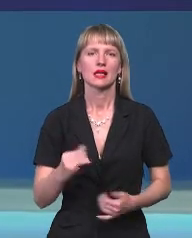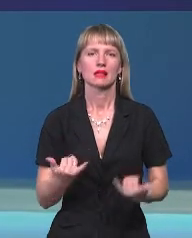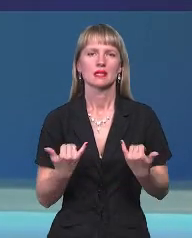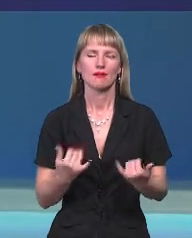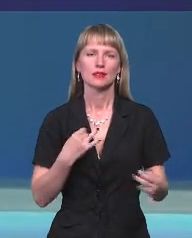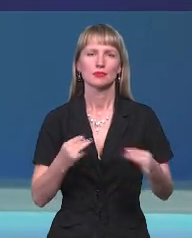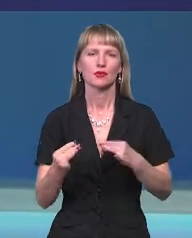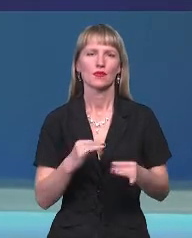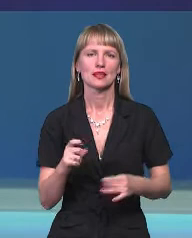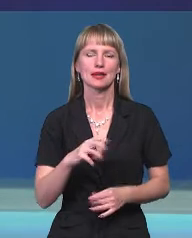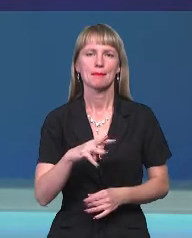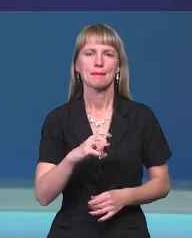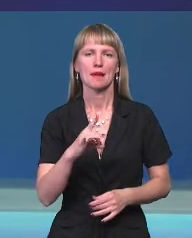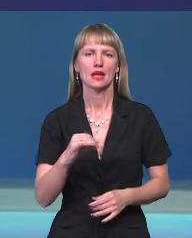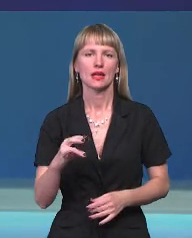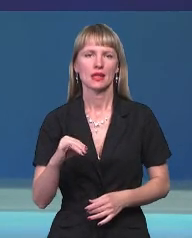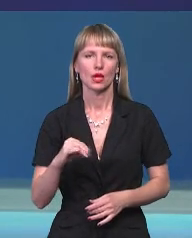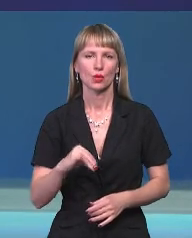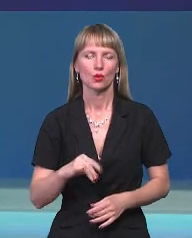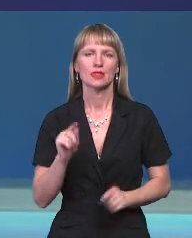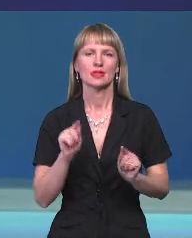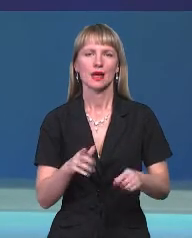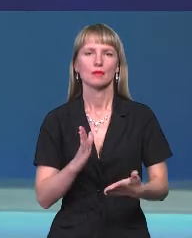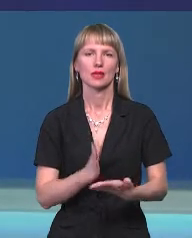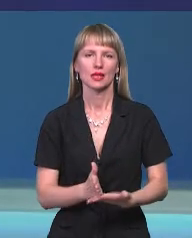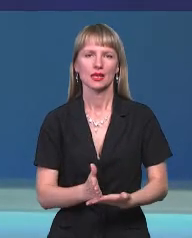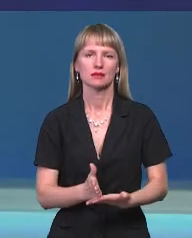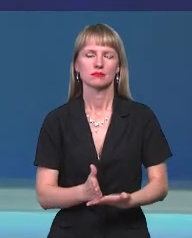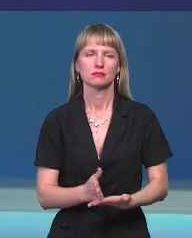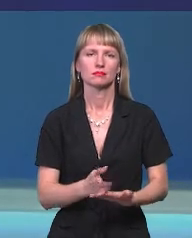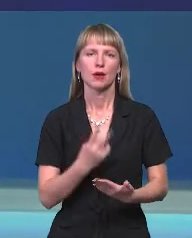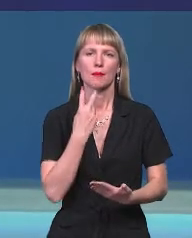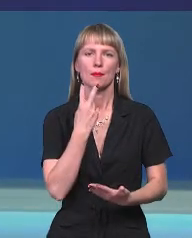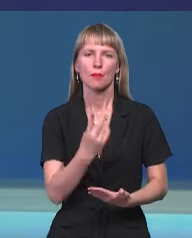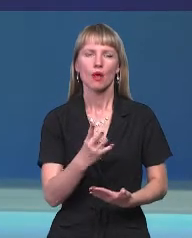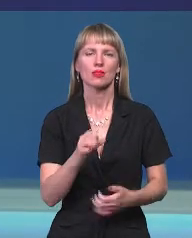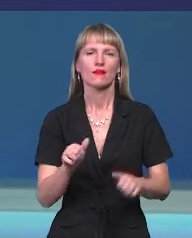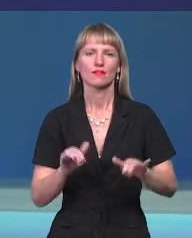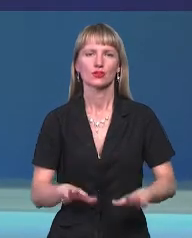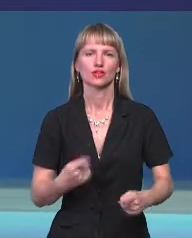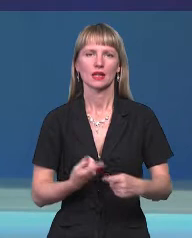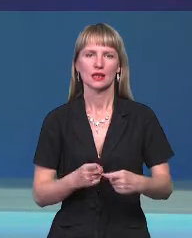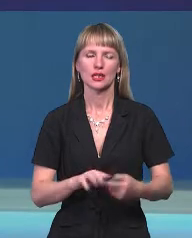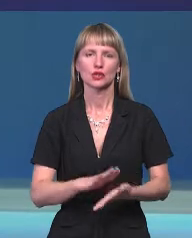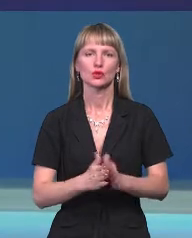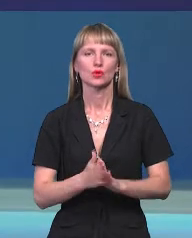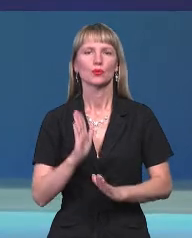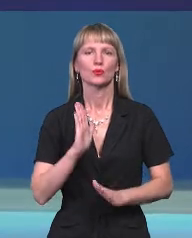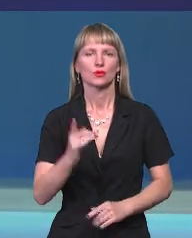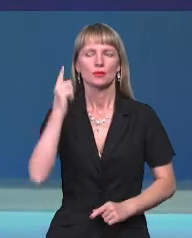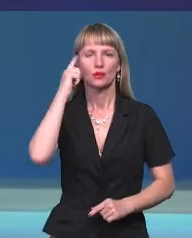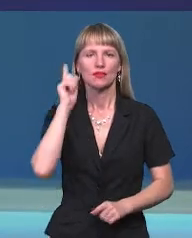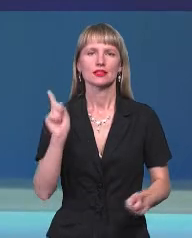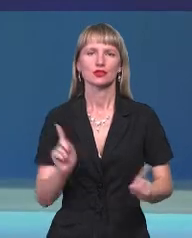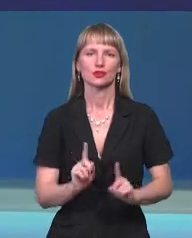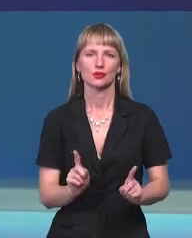сьогодні спілкувалися з мерією, і там є погляд на вирішення цієї ситуації. Будемо сподіватися,